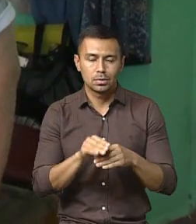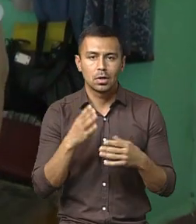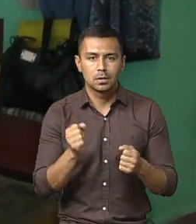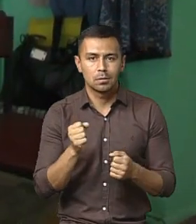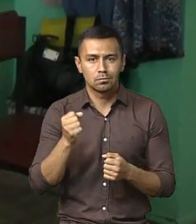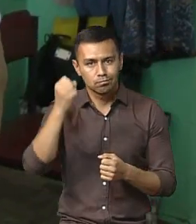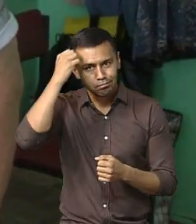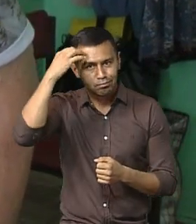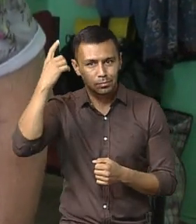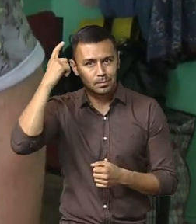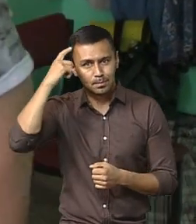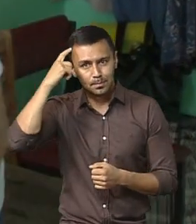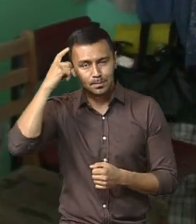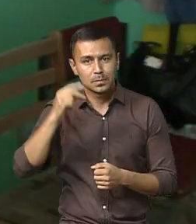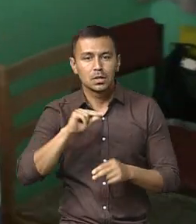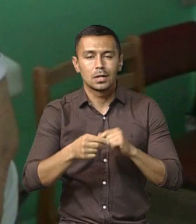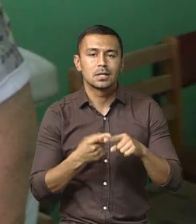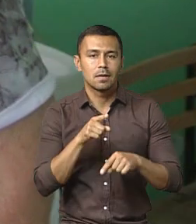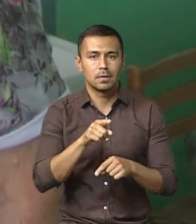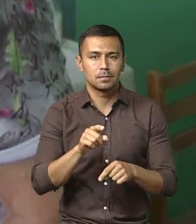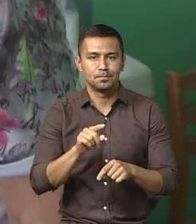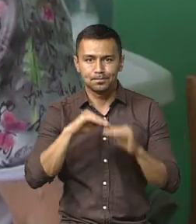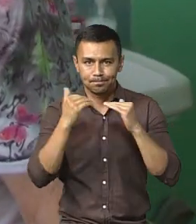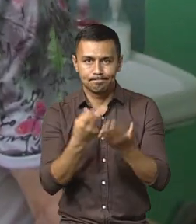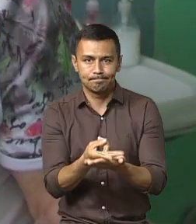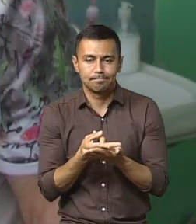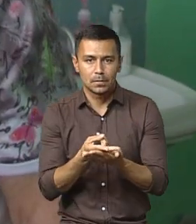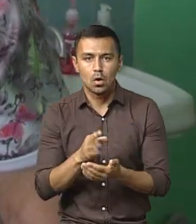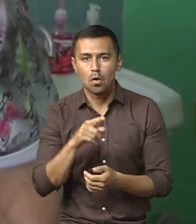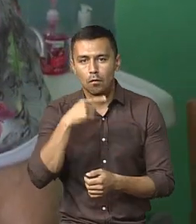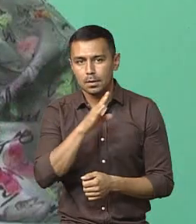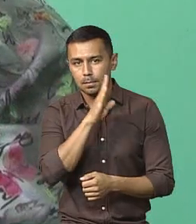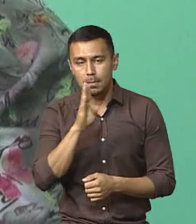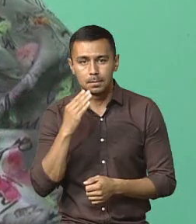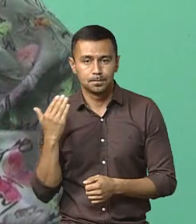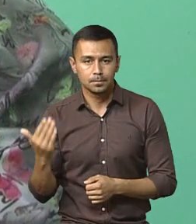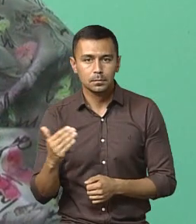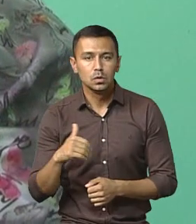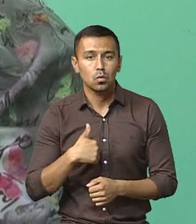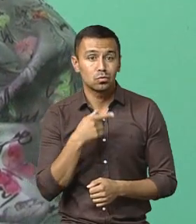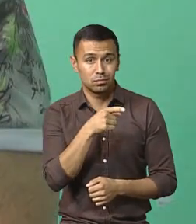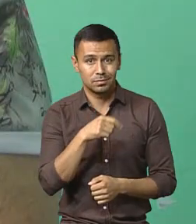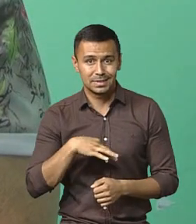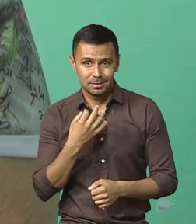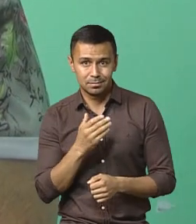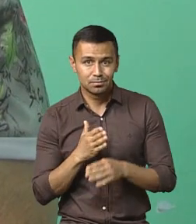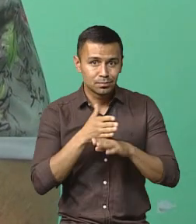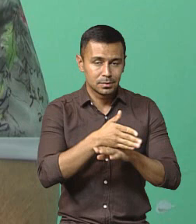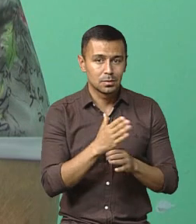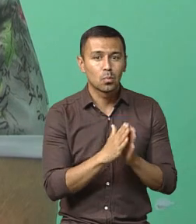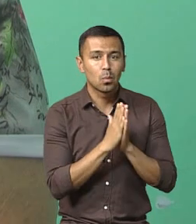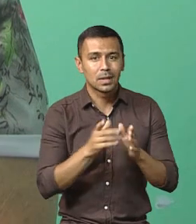набряк головного мозку. Через це він у реанімації, каже Тамара Миколаївна. Хочу до його поїхати,